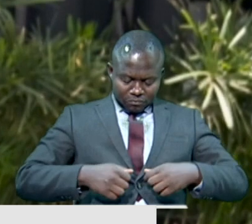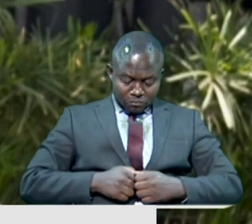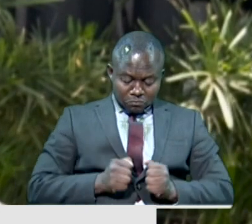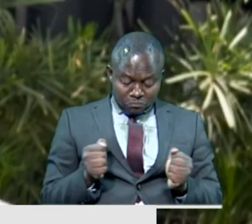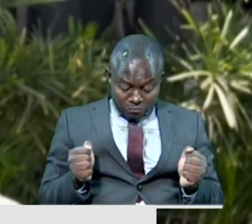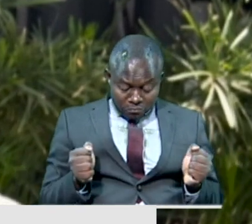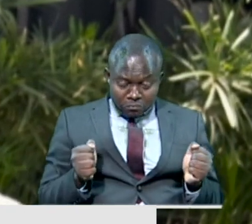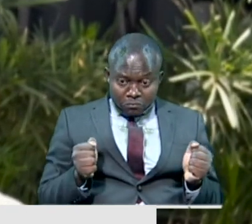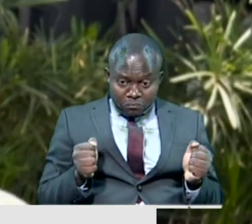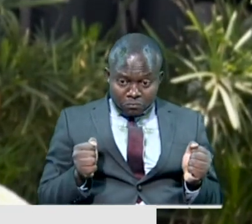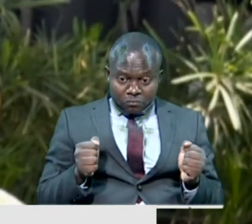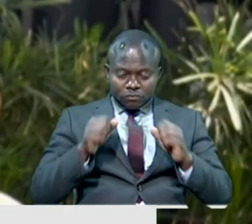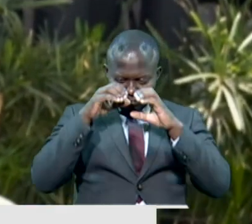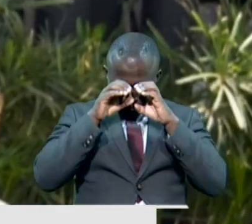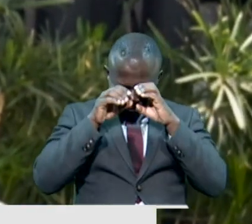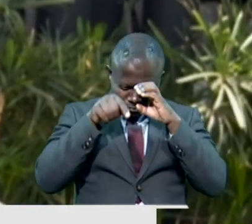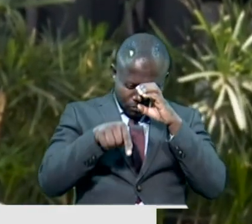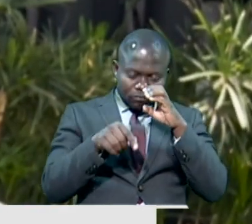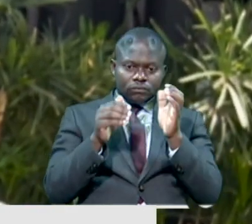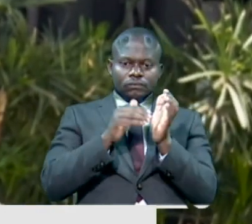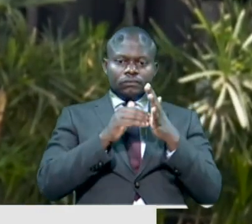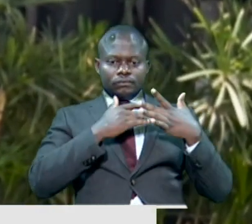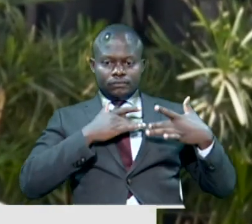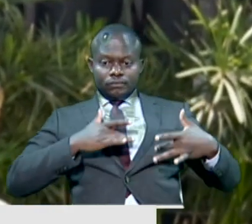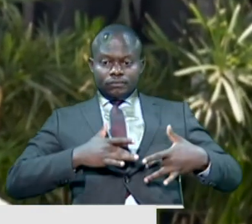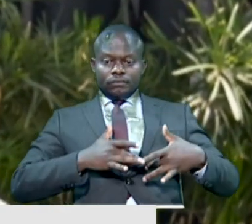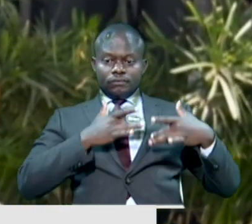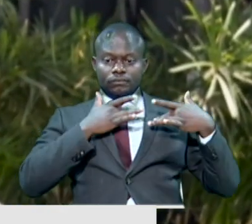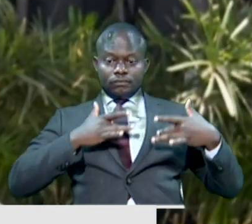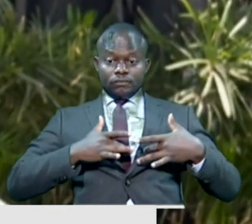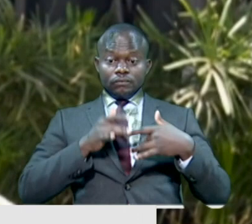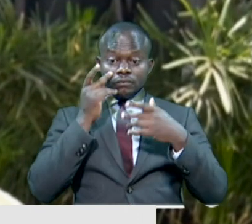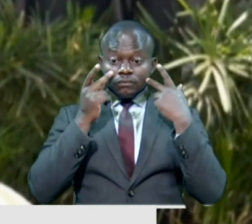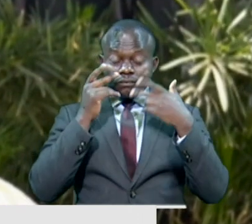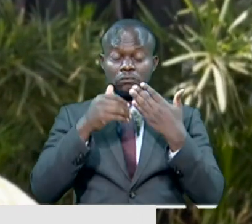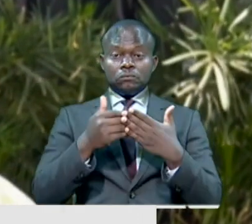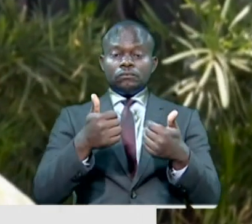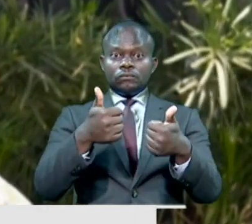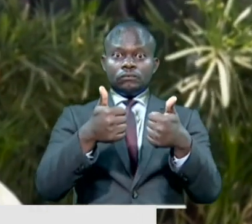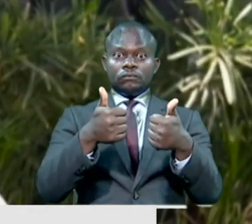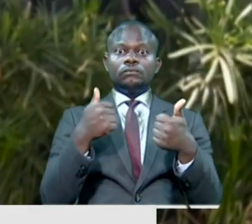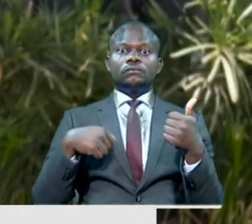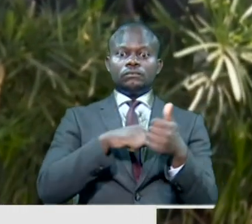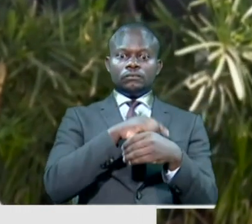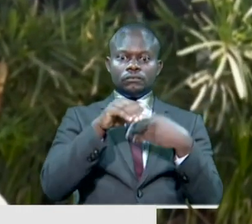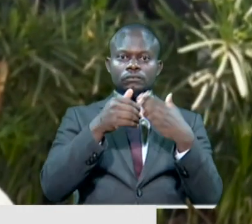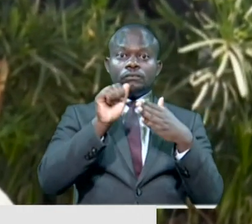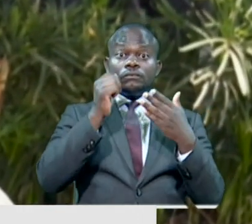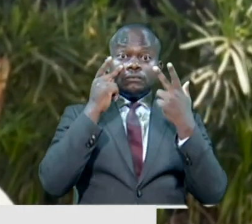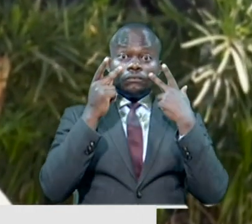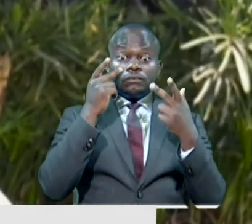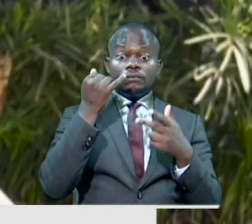kubona umutima harukuntu ikoresha ukabona uko umutima uri gukora ushobora no kubona niba